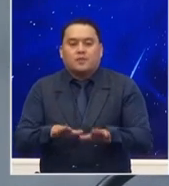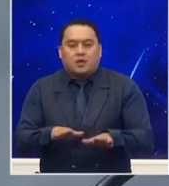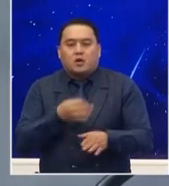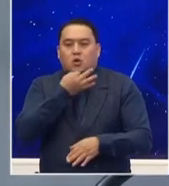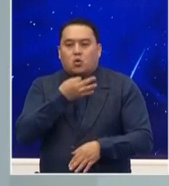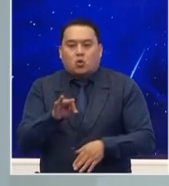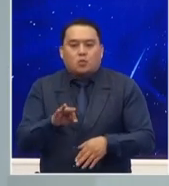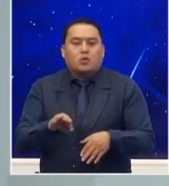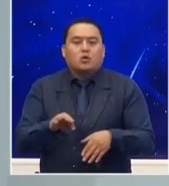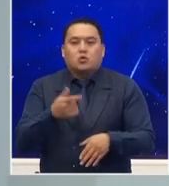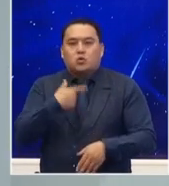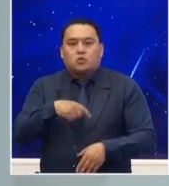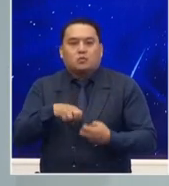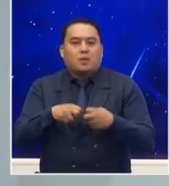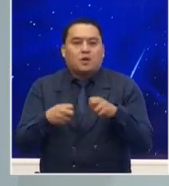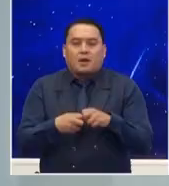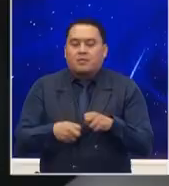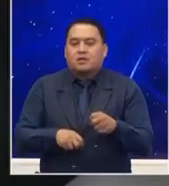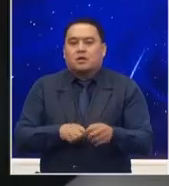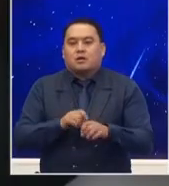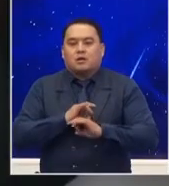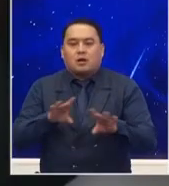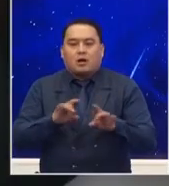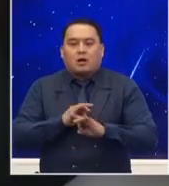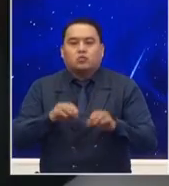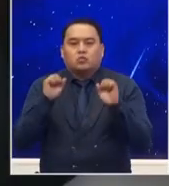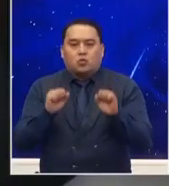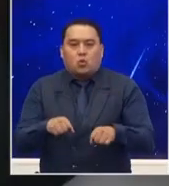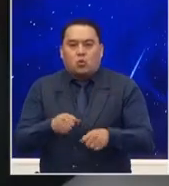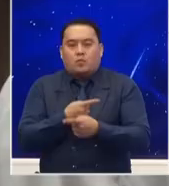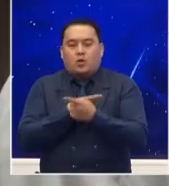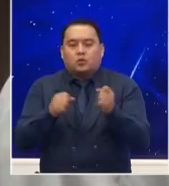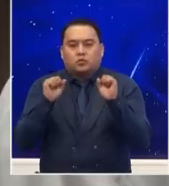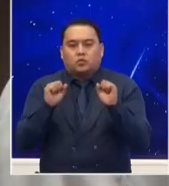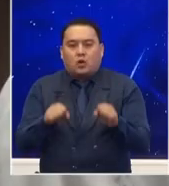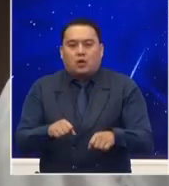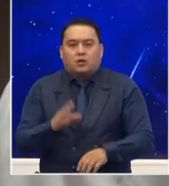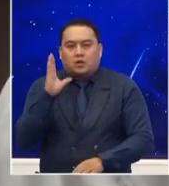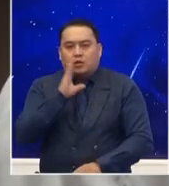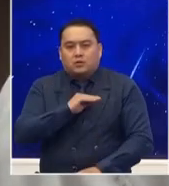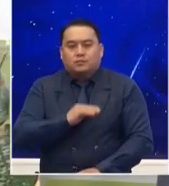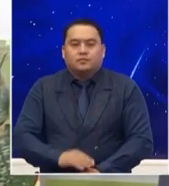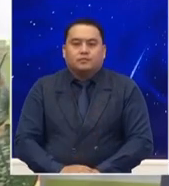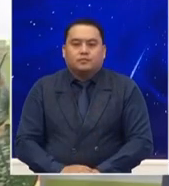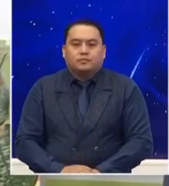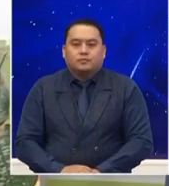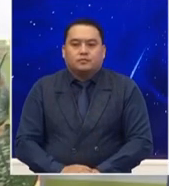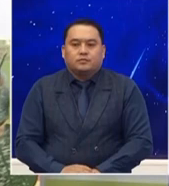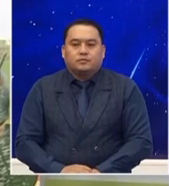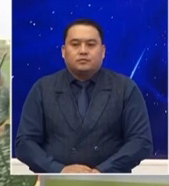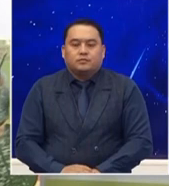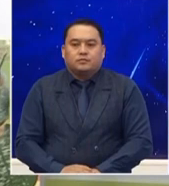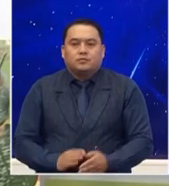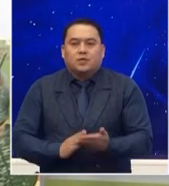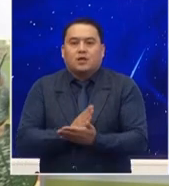кез келген тұрғын өз көкейіндегі сұрақтарын ел ағаларына ашық және жария түрде қоя алады. Сервистік әкімдіктің